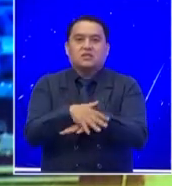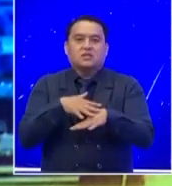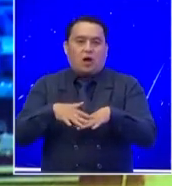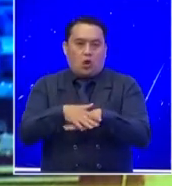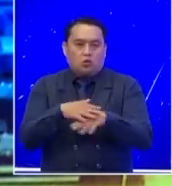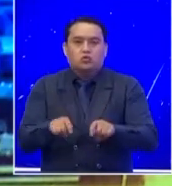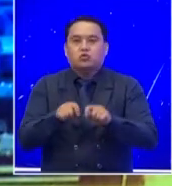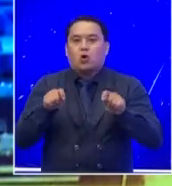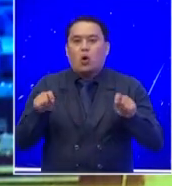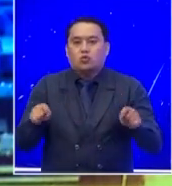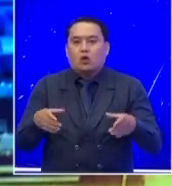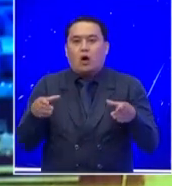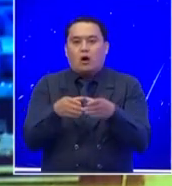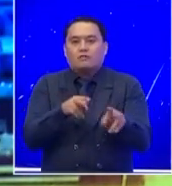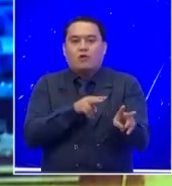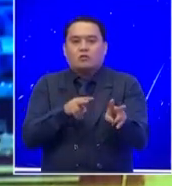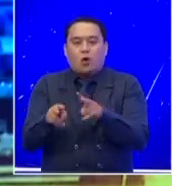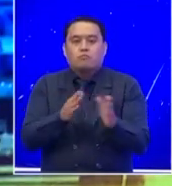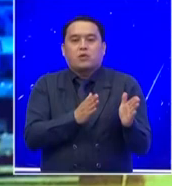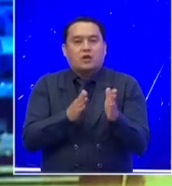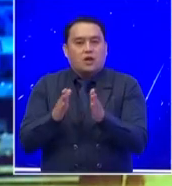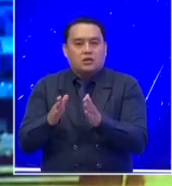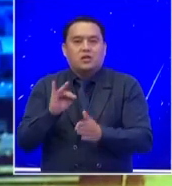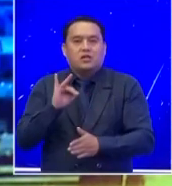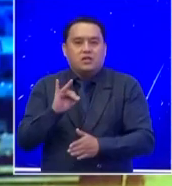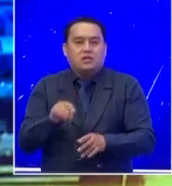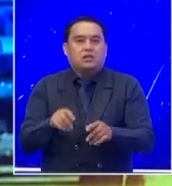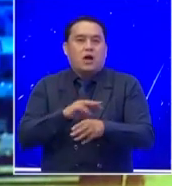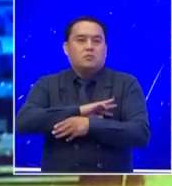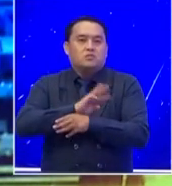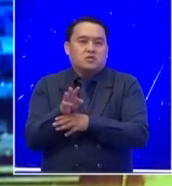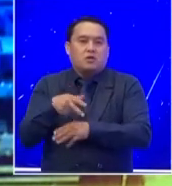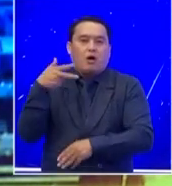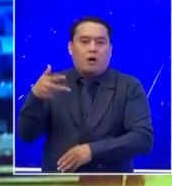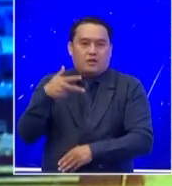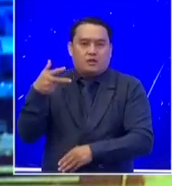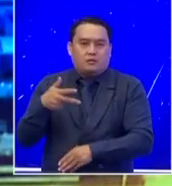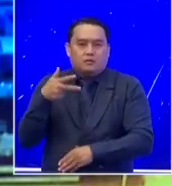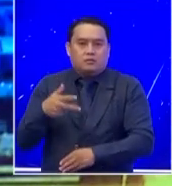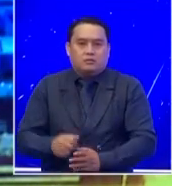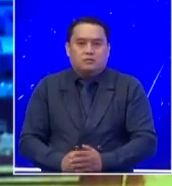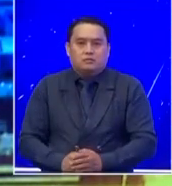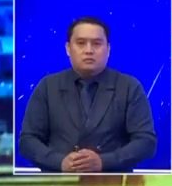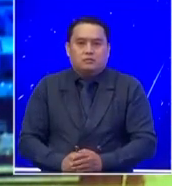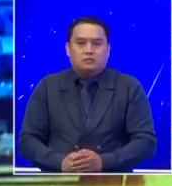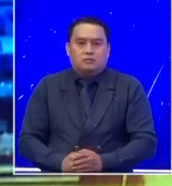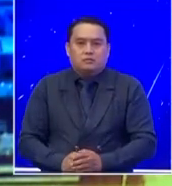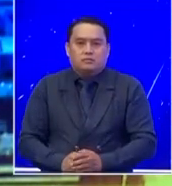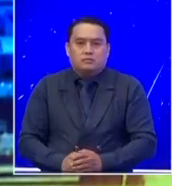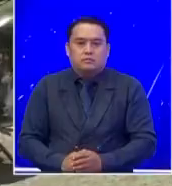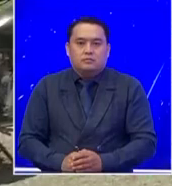не только создали добровольный отряд по охране общественного порядка, но и оснастили его камерами наблюдения, рассказывает Антон